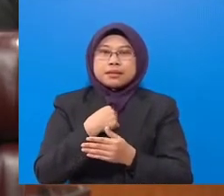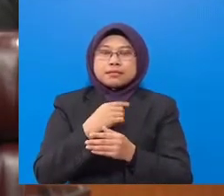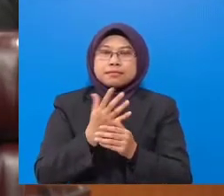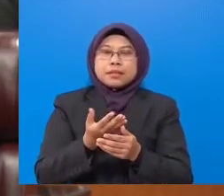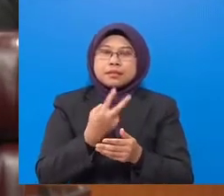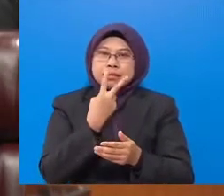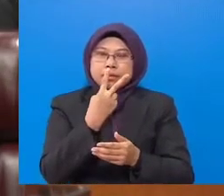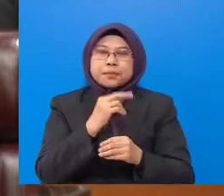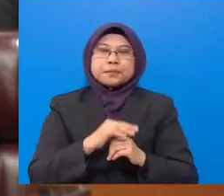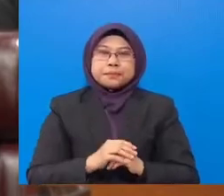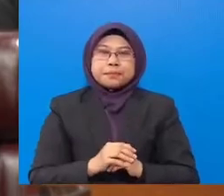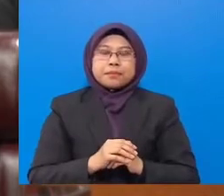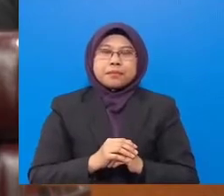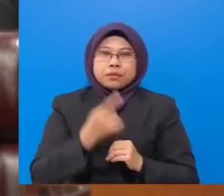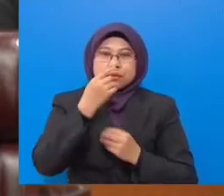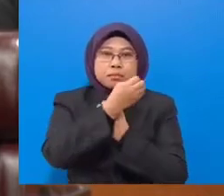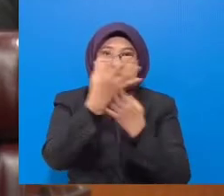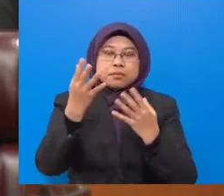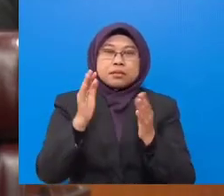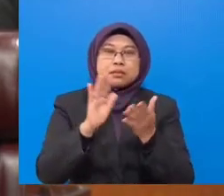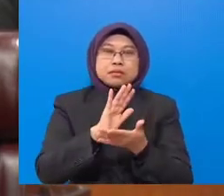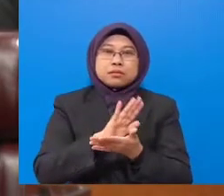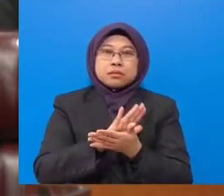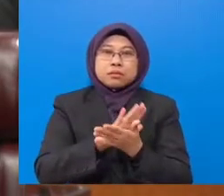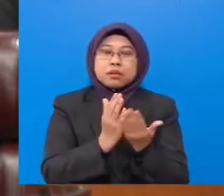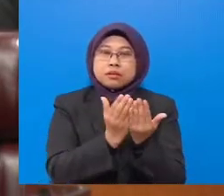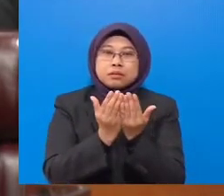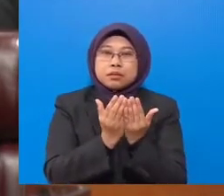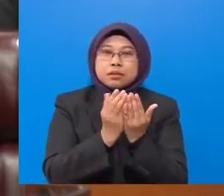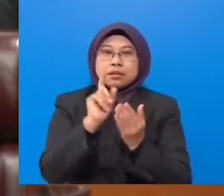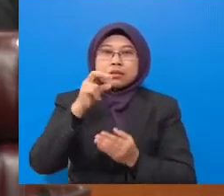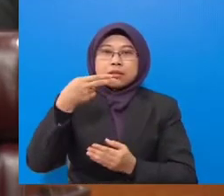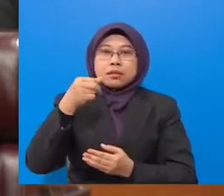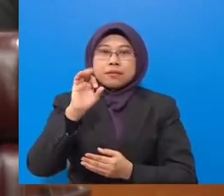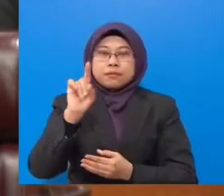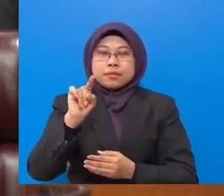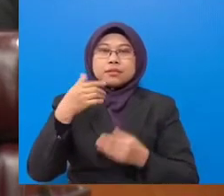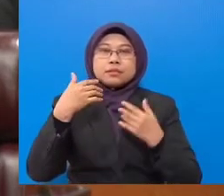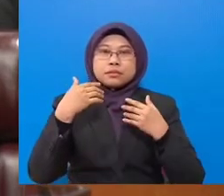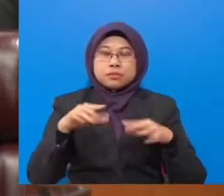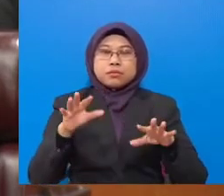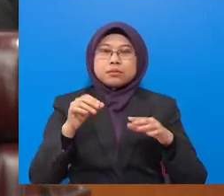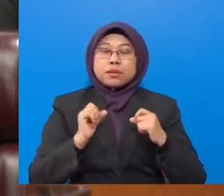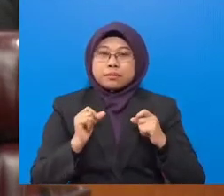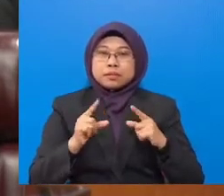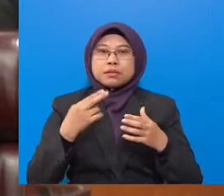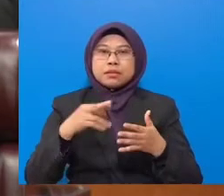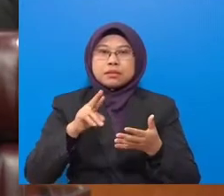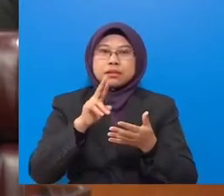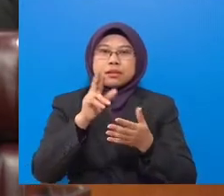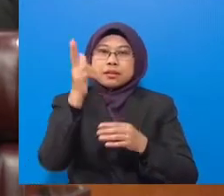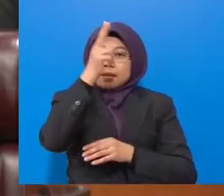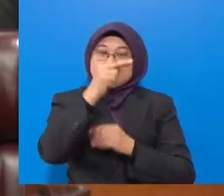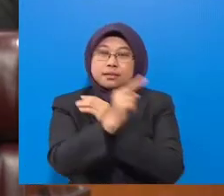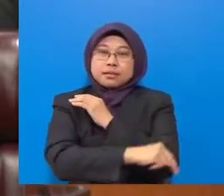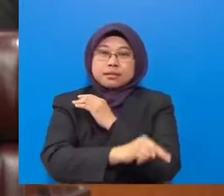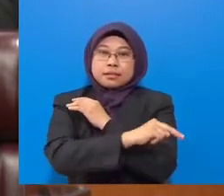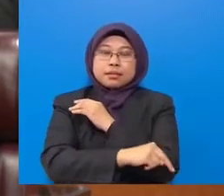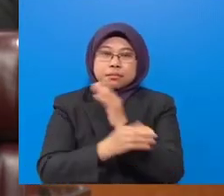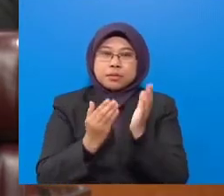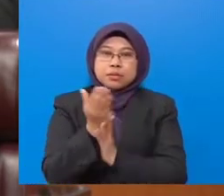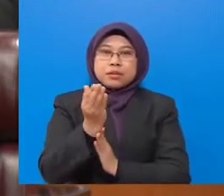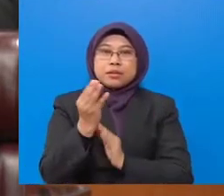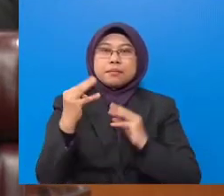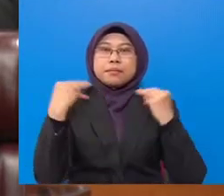dilaksanakan untuk malam ya format sekolah Tahfidz swasta jumlah pendaftar dan kerajaan Negeri melalui agama majelis agama